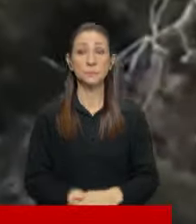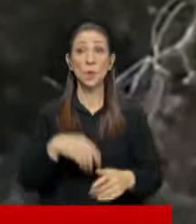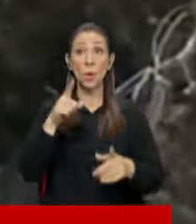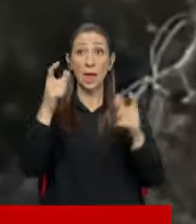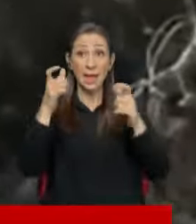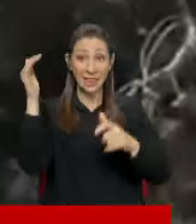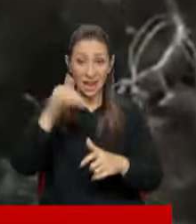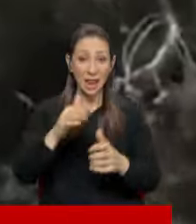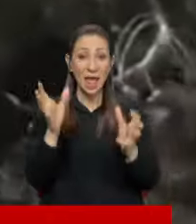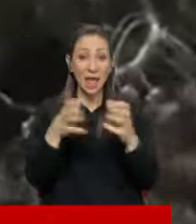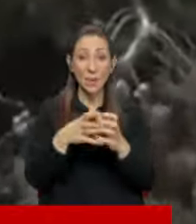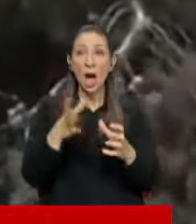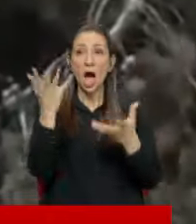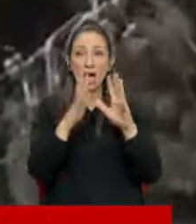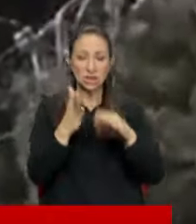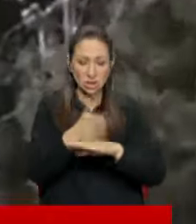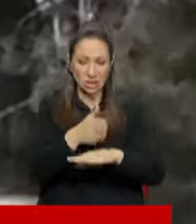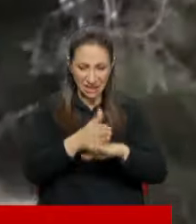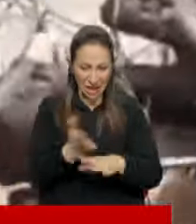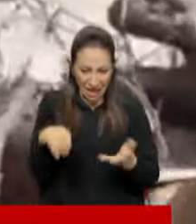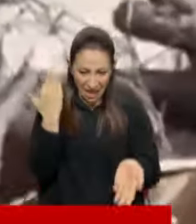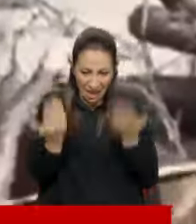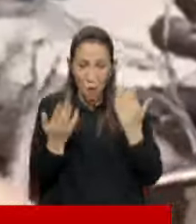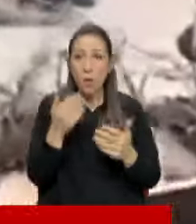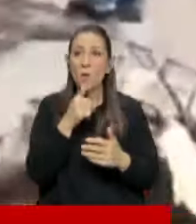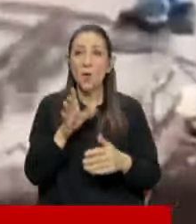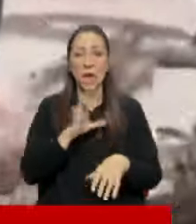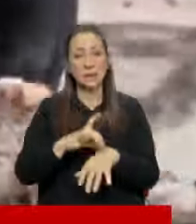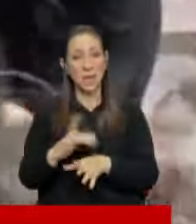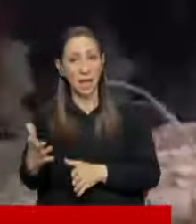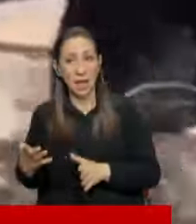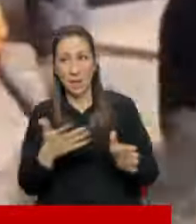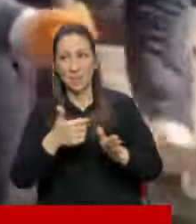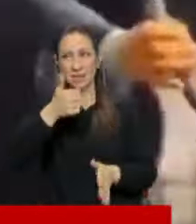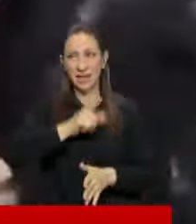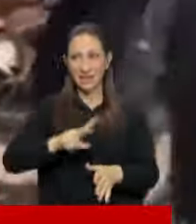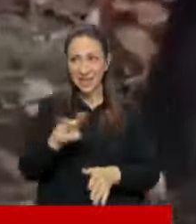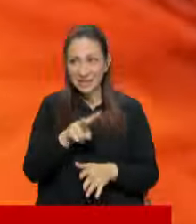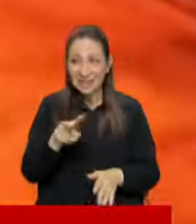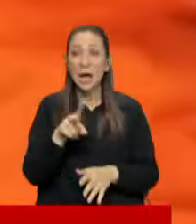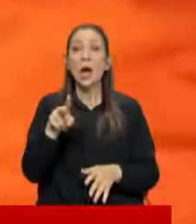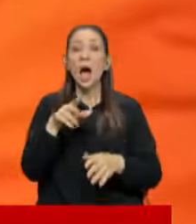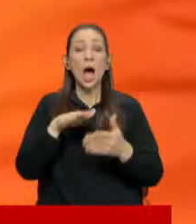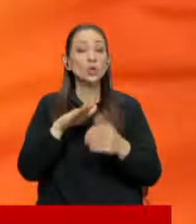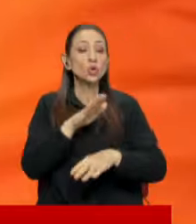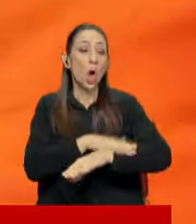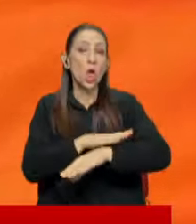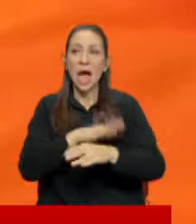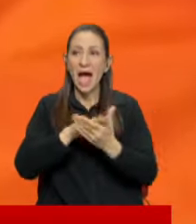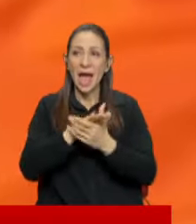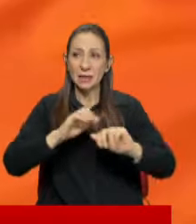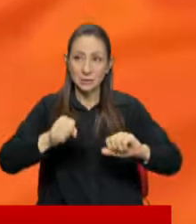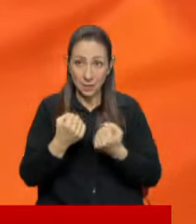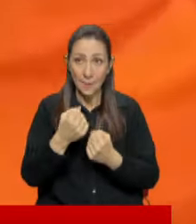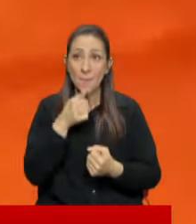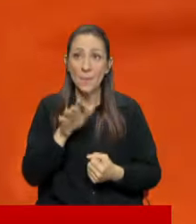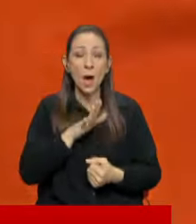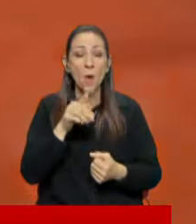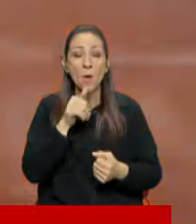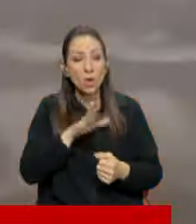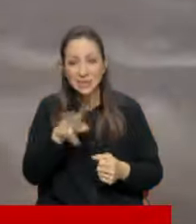Olay yerine gelen ekipler ağacı kaldırdı. Başkan adayı Ersan ve oğlu hastaneye kaldırıldı. Adnan Ersan'ın sol ayağı kırıldı kazada. Baba oğlun